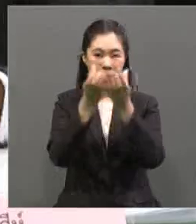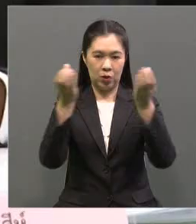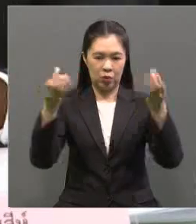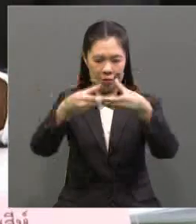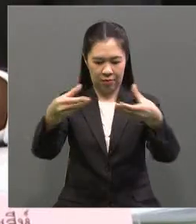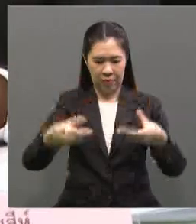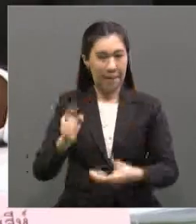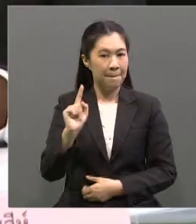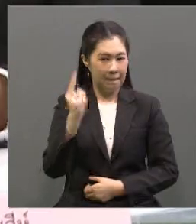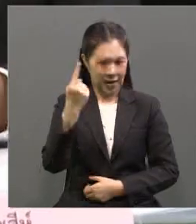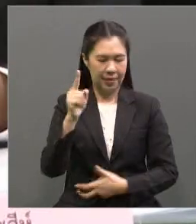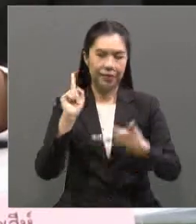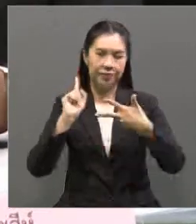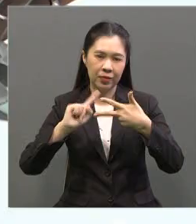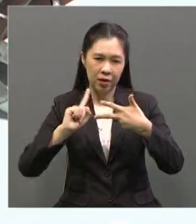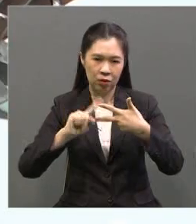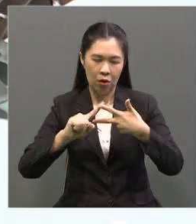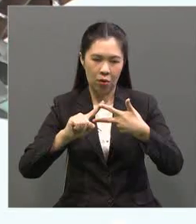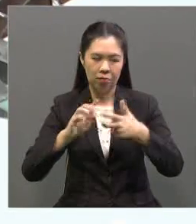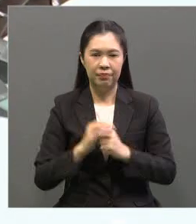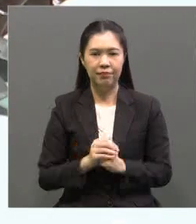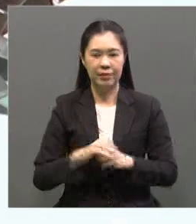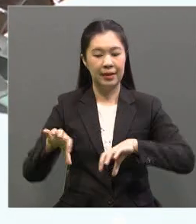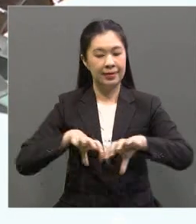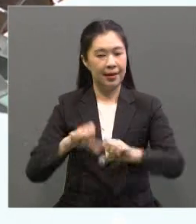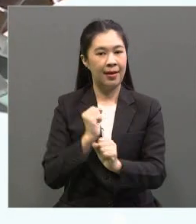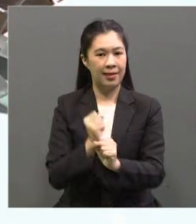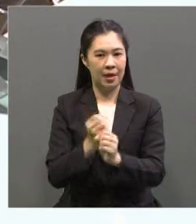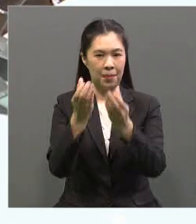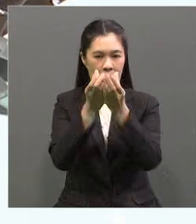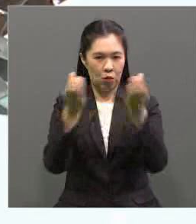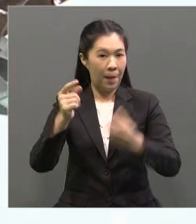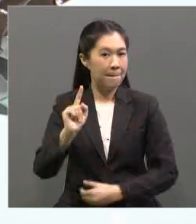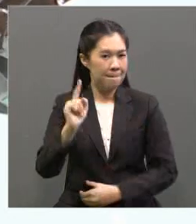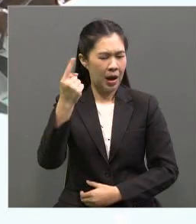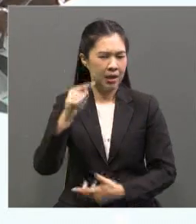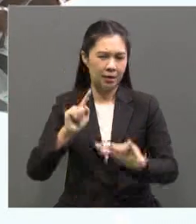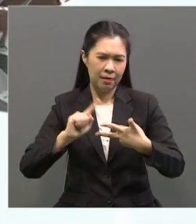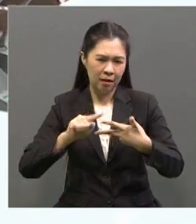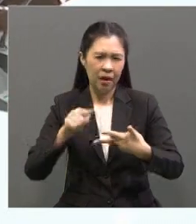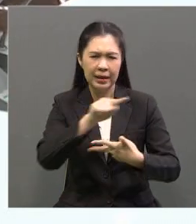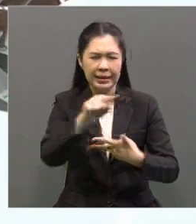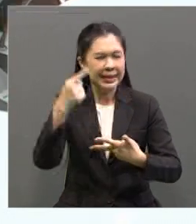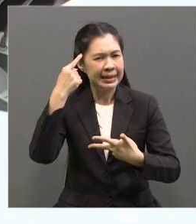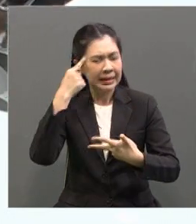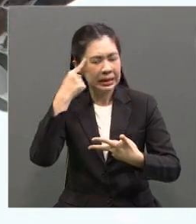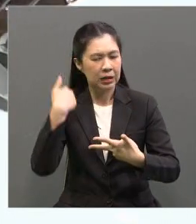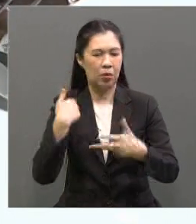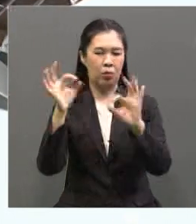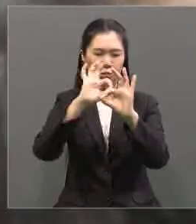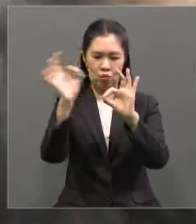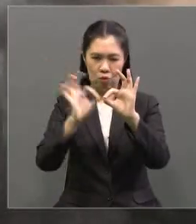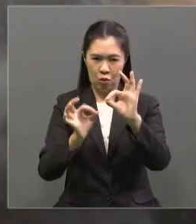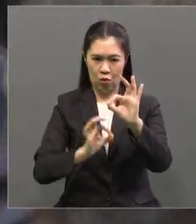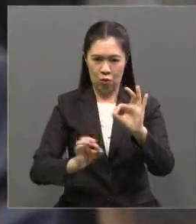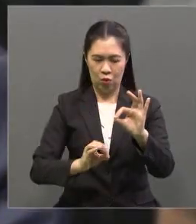ใหม่ข้อ2ค่ะถามว่าในการจัดทำรัฐธรรมนูญฉบับใหม่เห็นด้วยหรือไม่ที่จะคงเนื้อหาในหมวด1